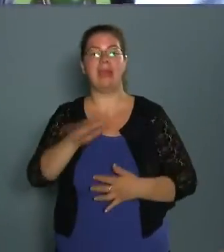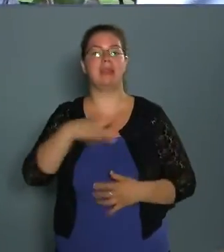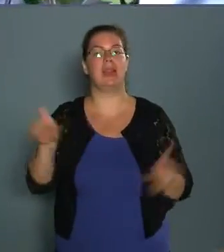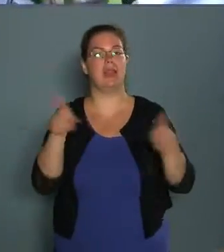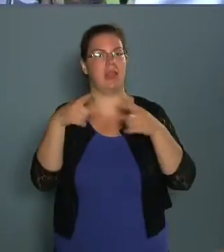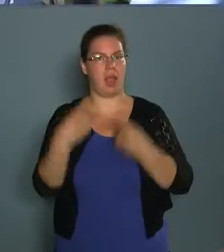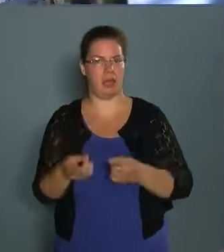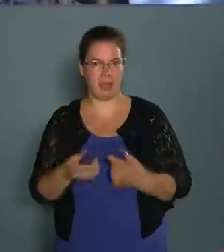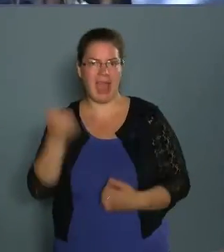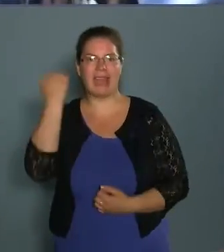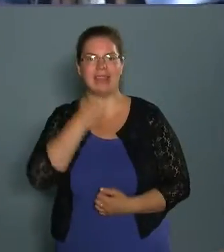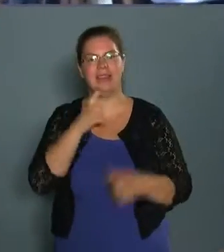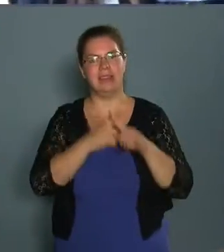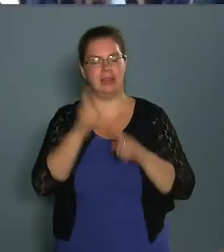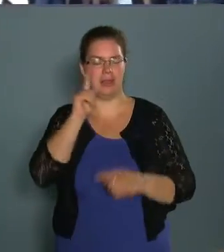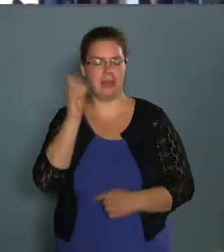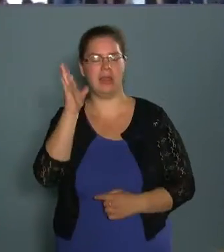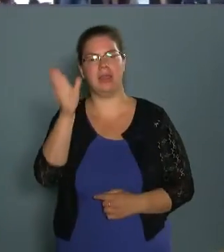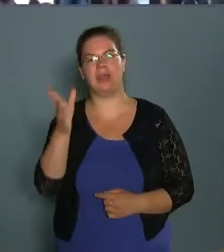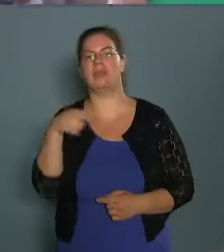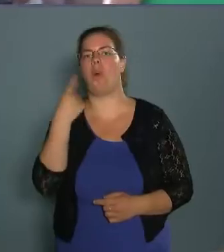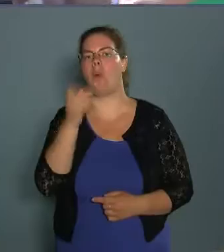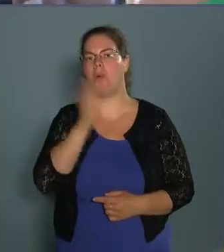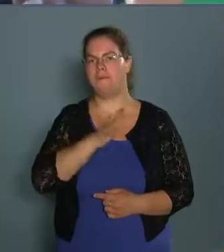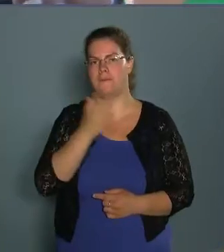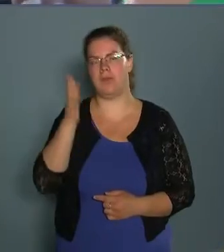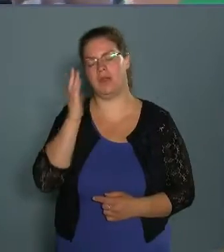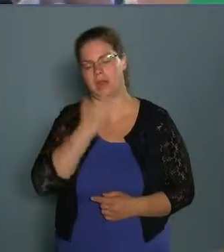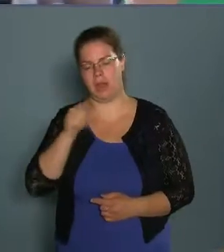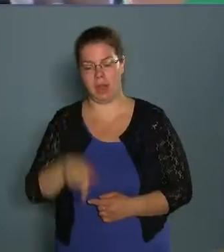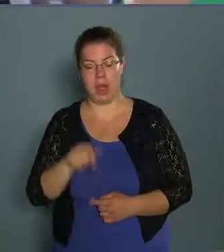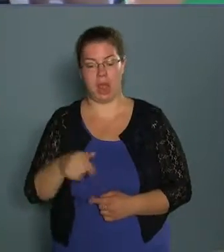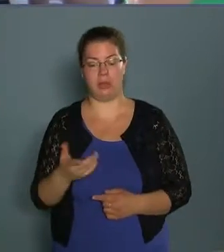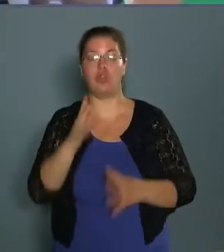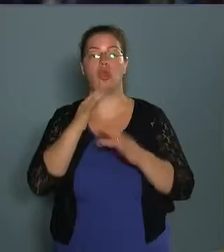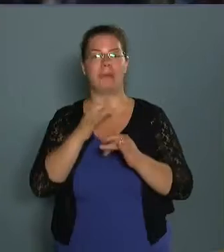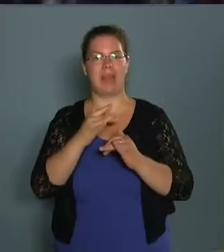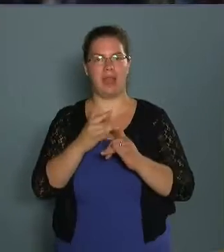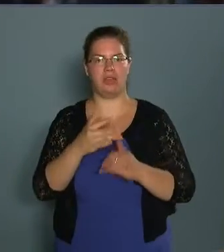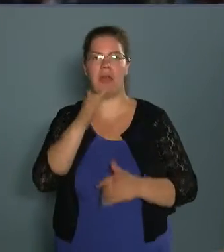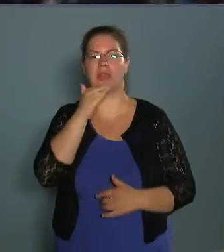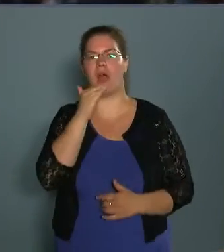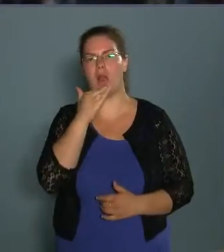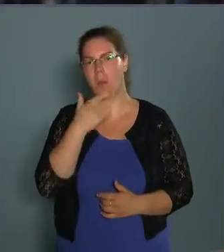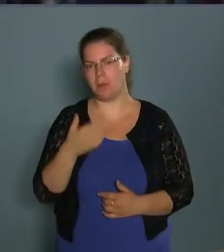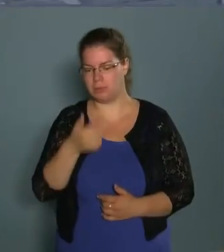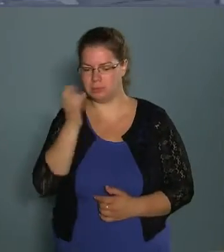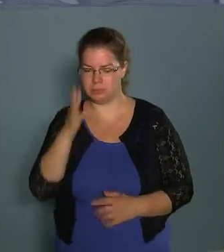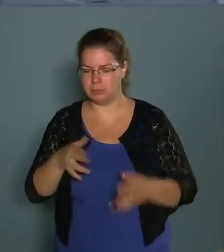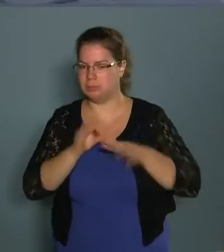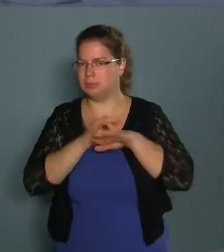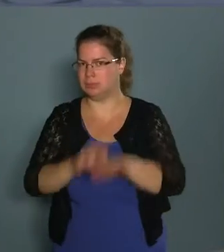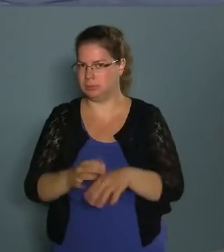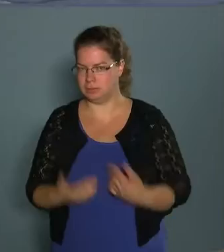harmadik előadója a Dixie Kings of Hungary volt. Az együttest annak trombitása Szalóki Béla mutatta be. Én